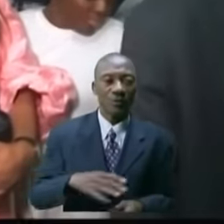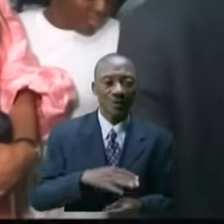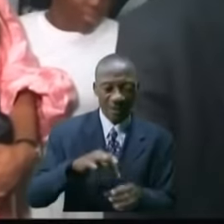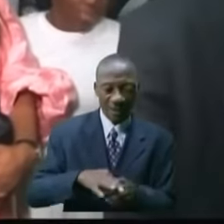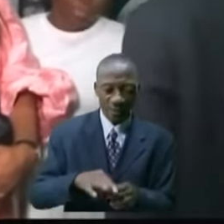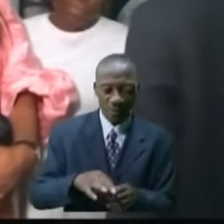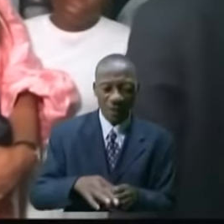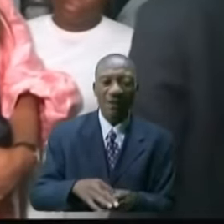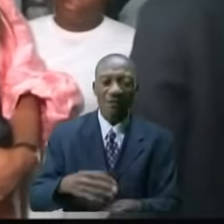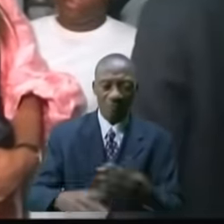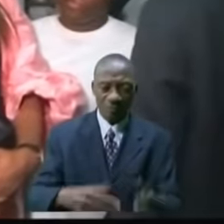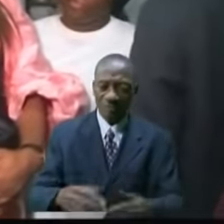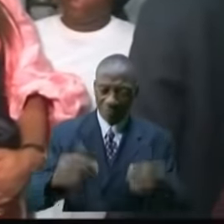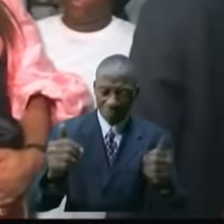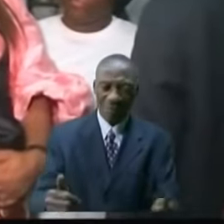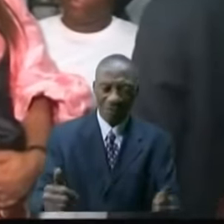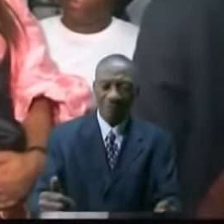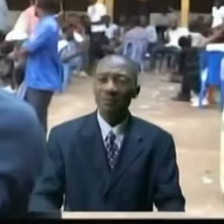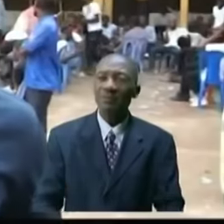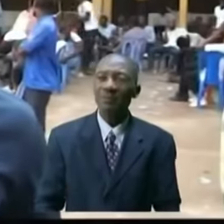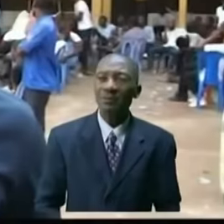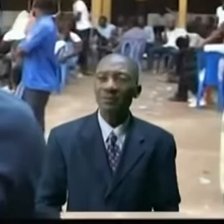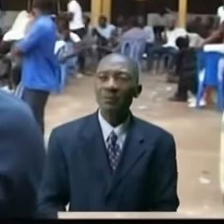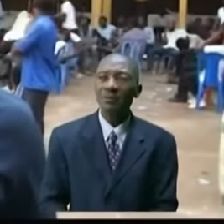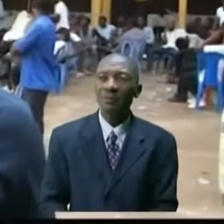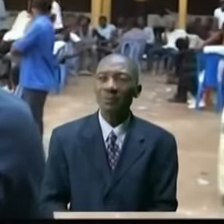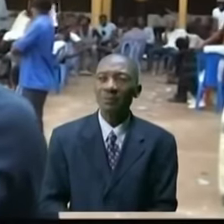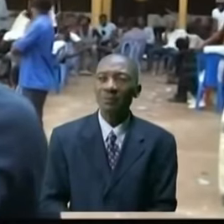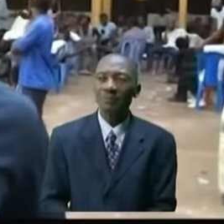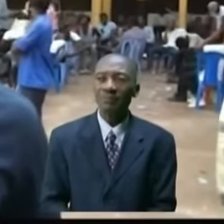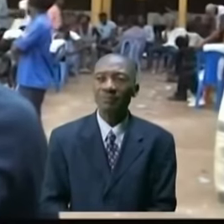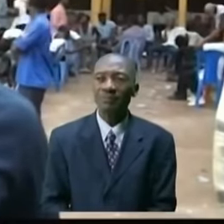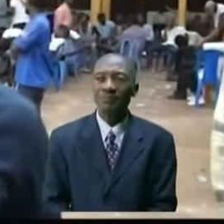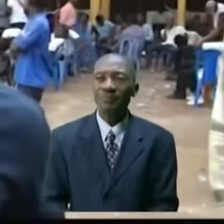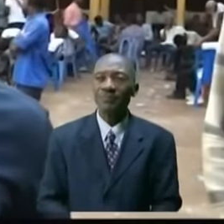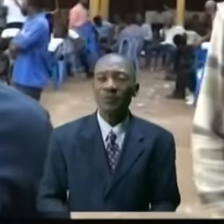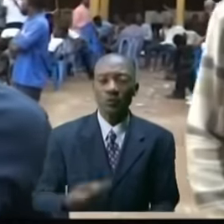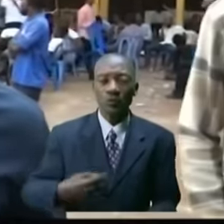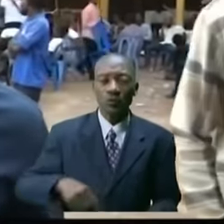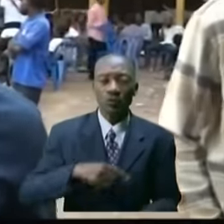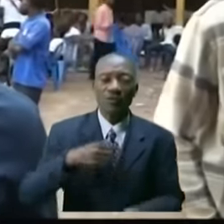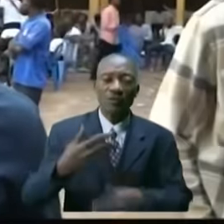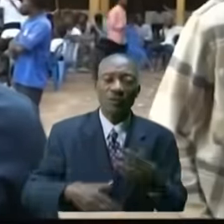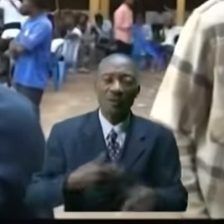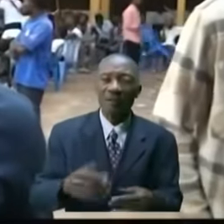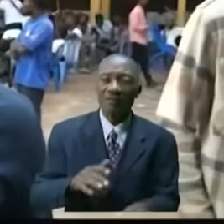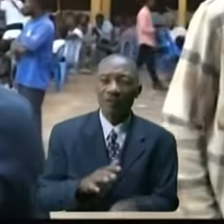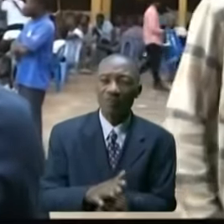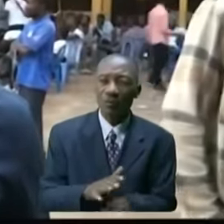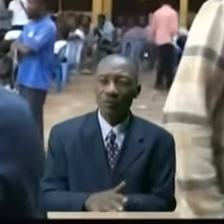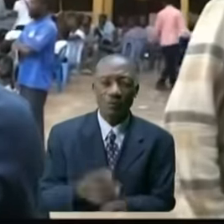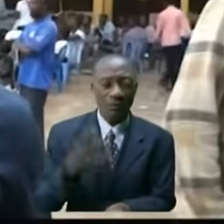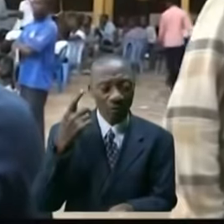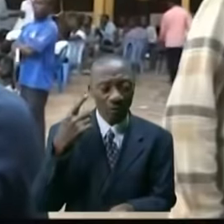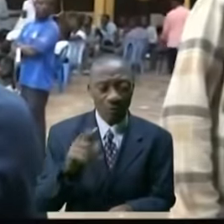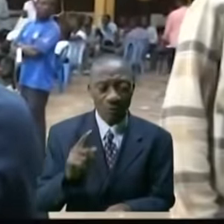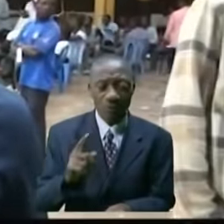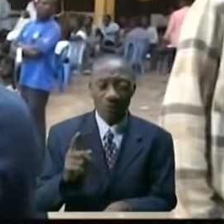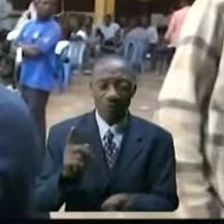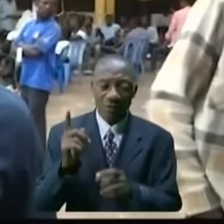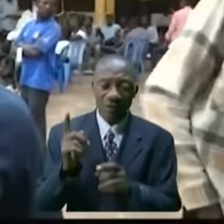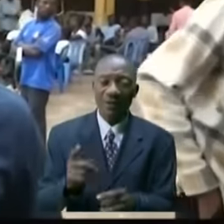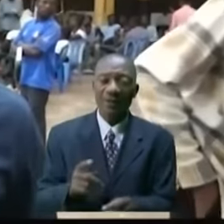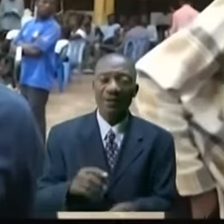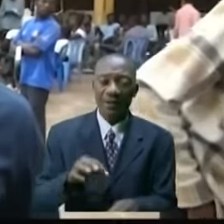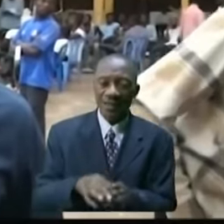d'énorme. Parce que nous avons travaillé sérieusement pour que ça arrive, la victoire. Nous sommes convaincus